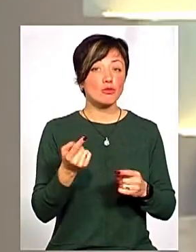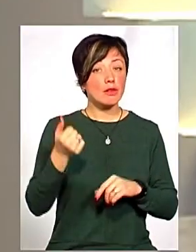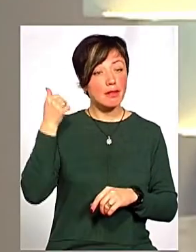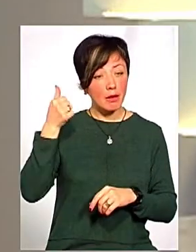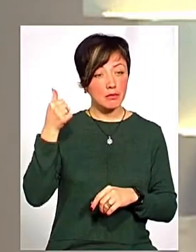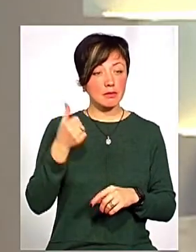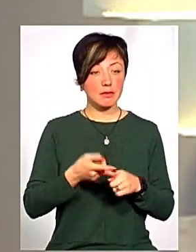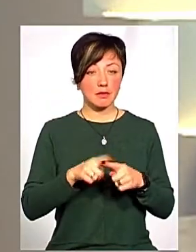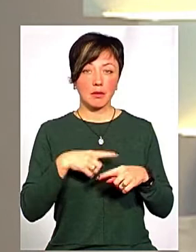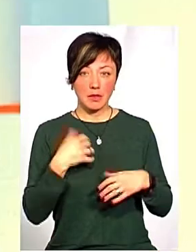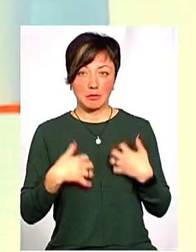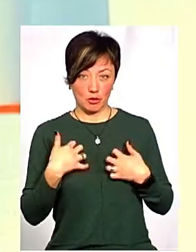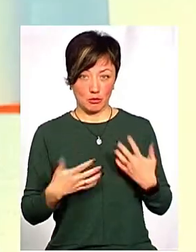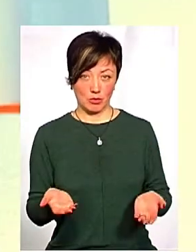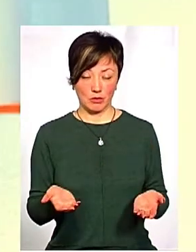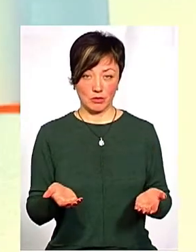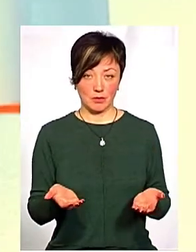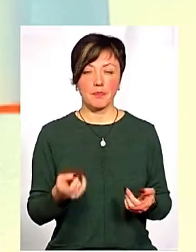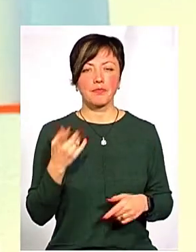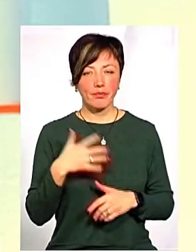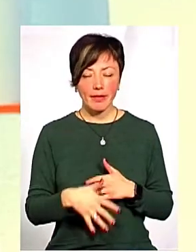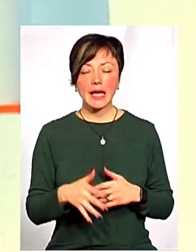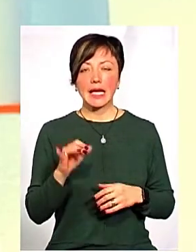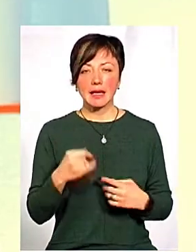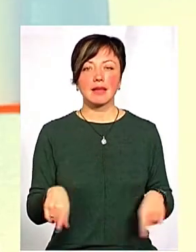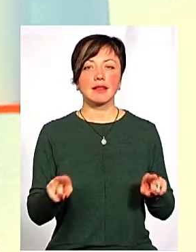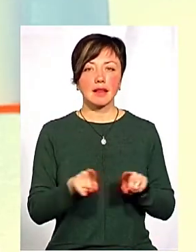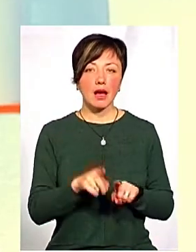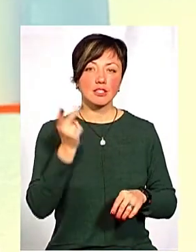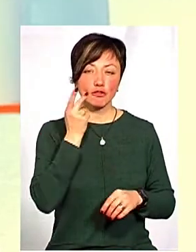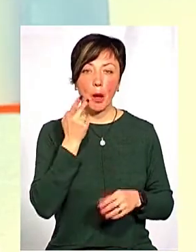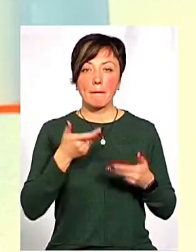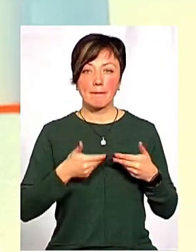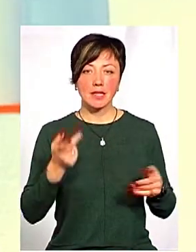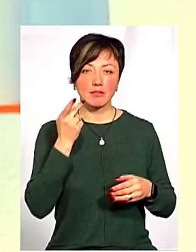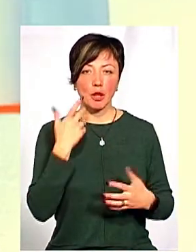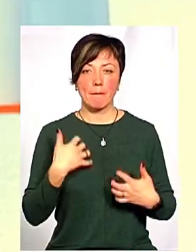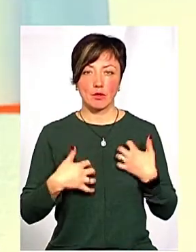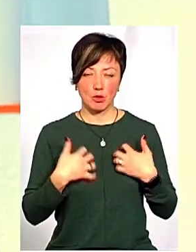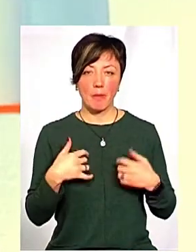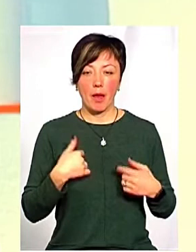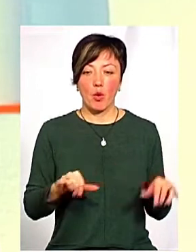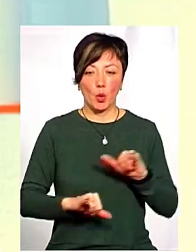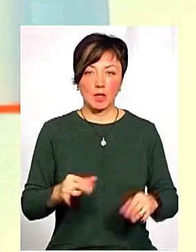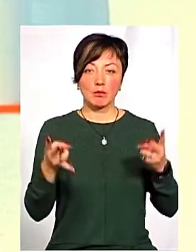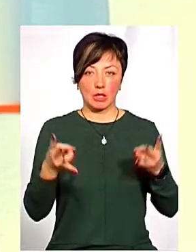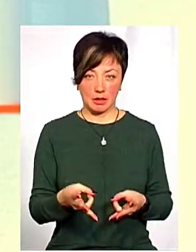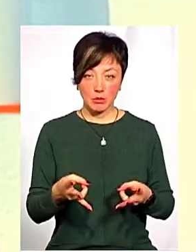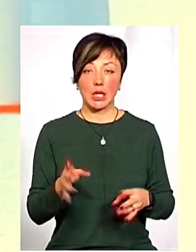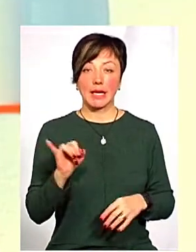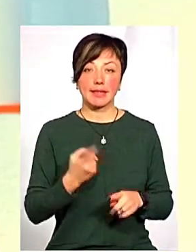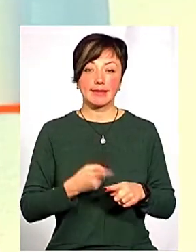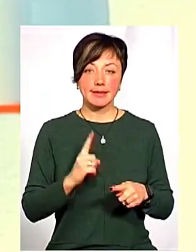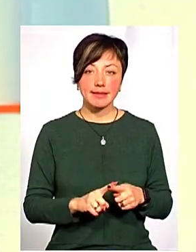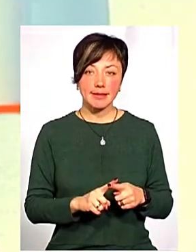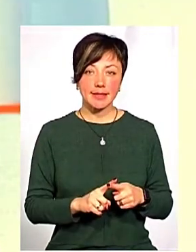ж ви там зверху їхали? Так ми ж спішимо. Угу. Розумієте? І отак от завжди, ми завжди поспішаємо, нам кудись потрібно. І